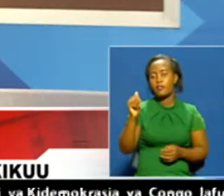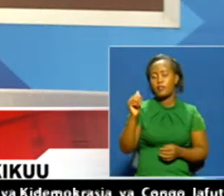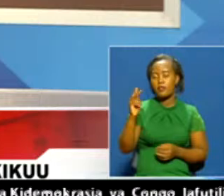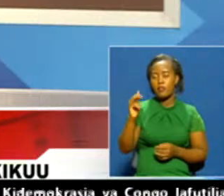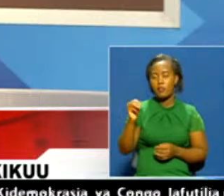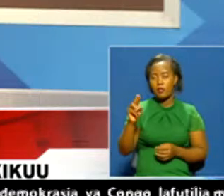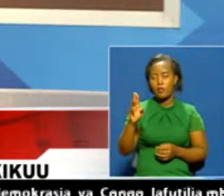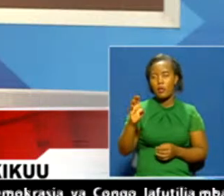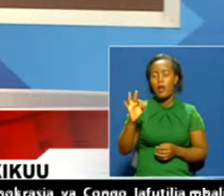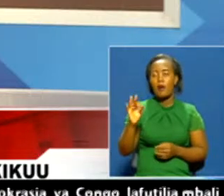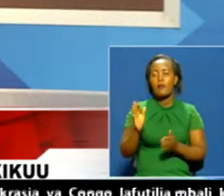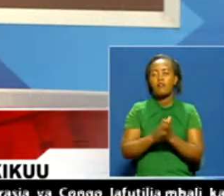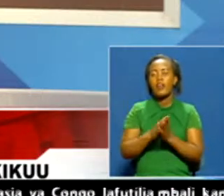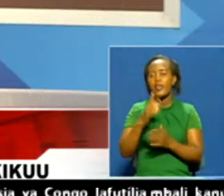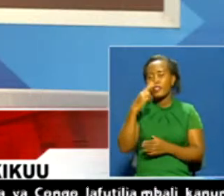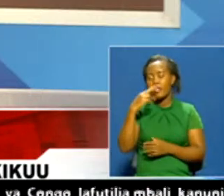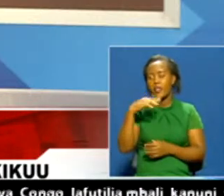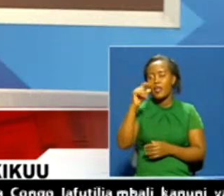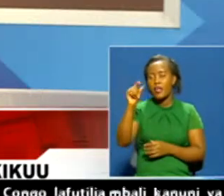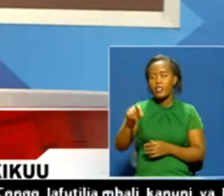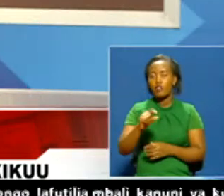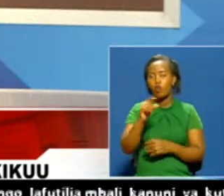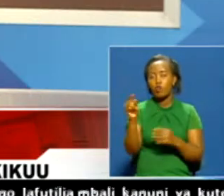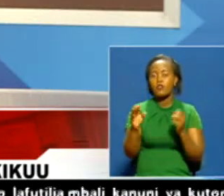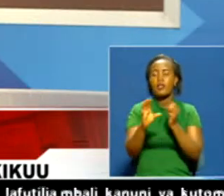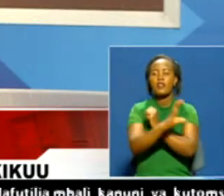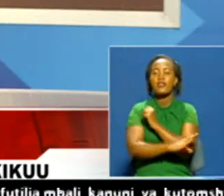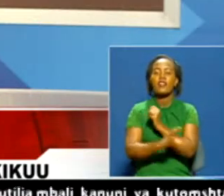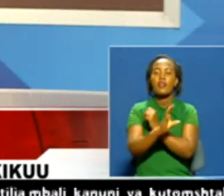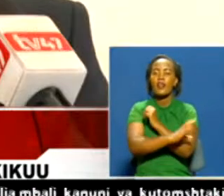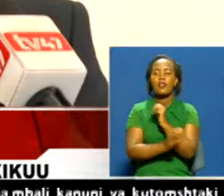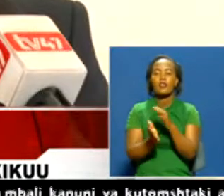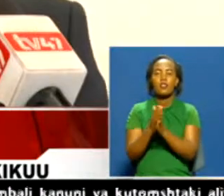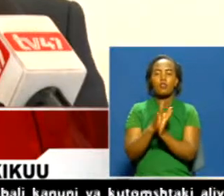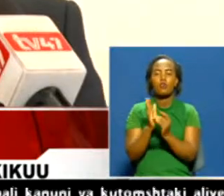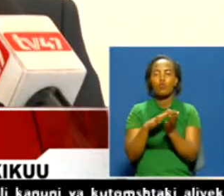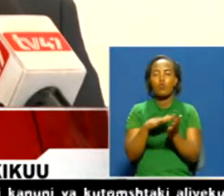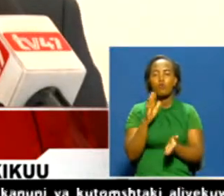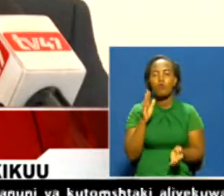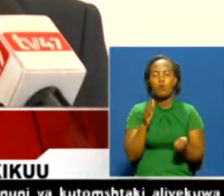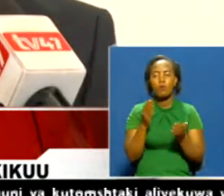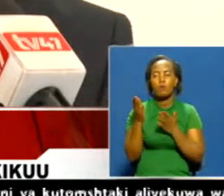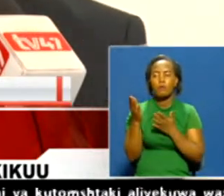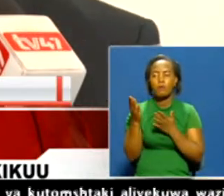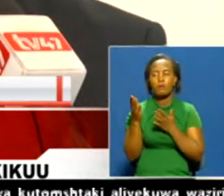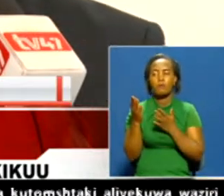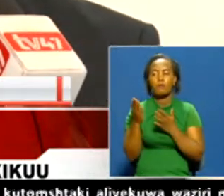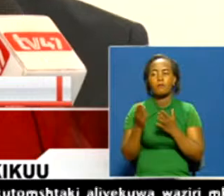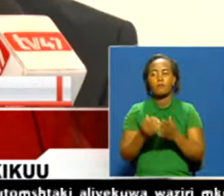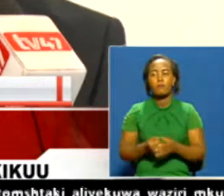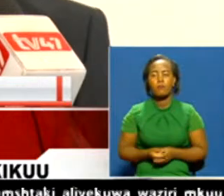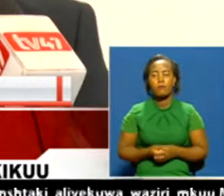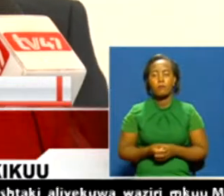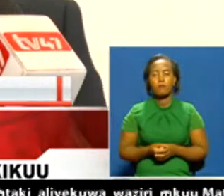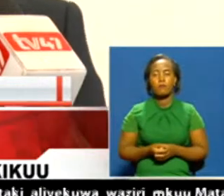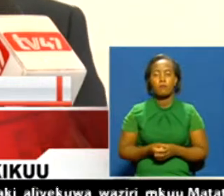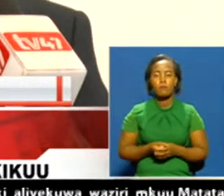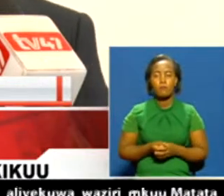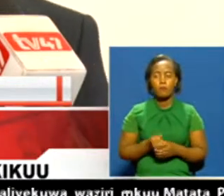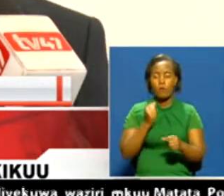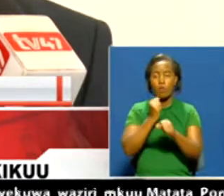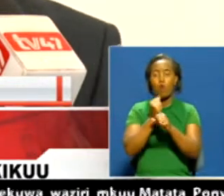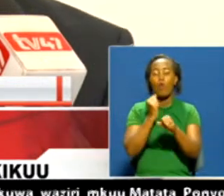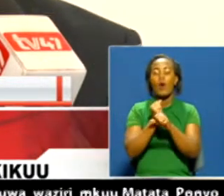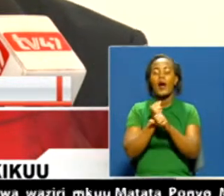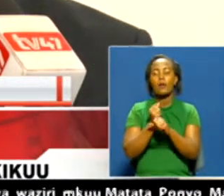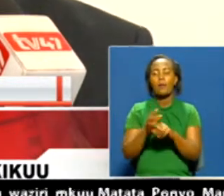Mwekundu nchini. Ripota wetu Ruth Wamboi anafafanua zaidi. Must the joint efforts of both the levels of government and